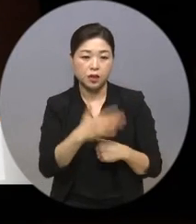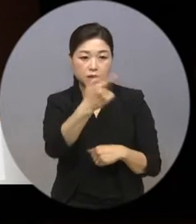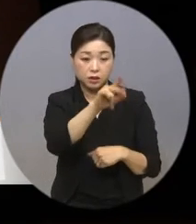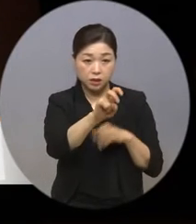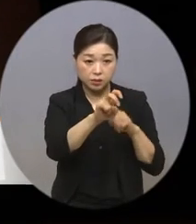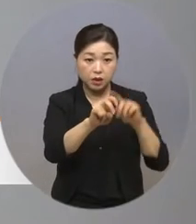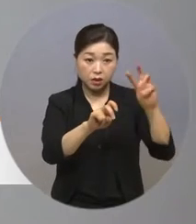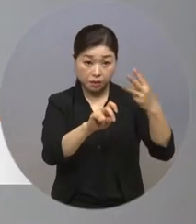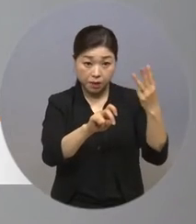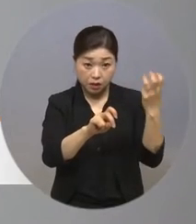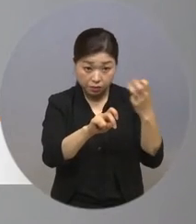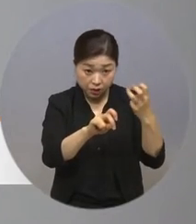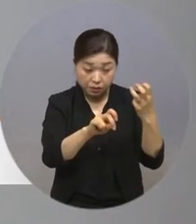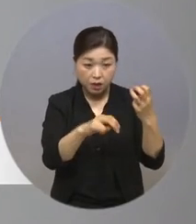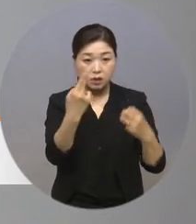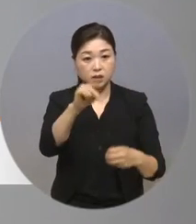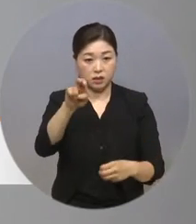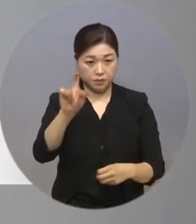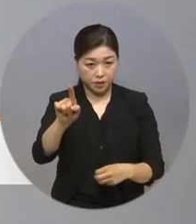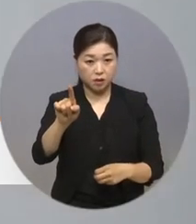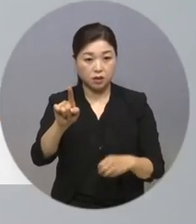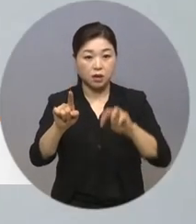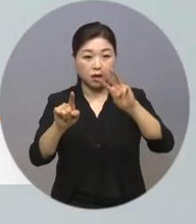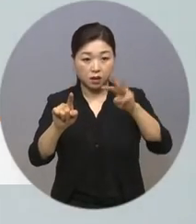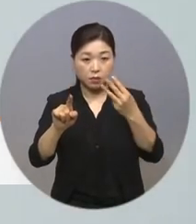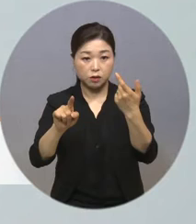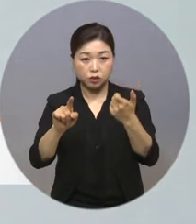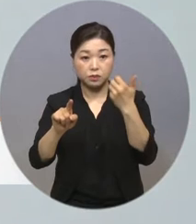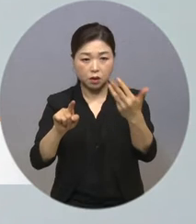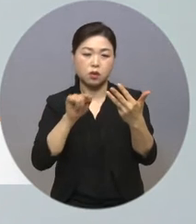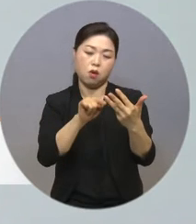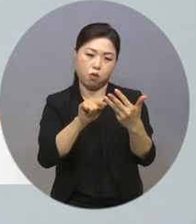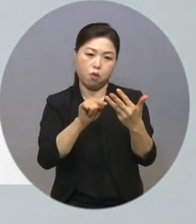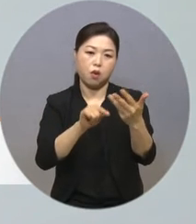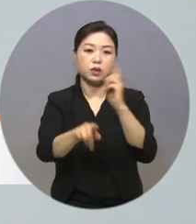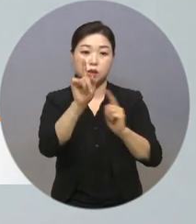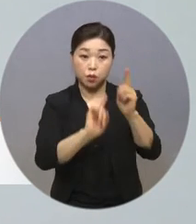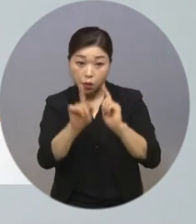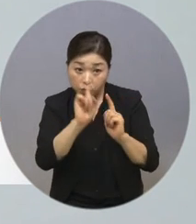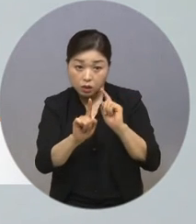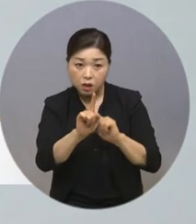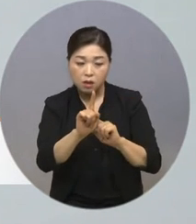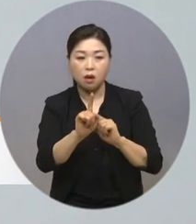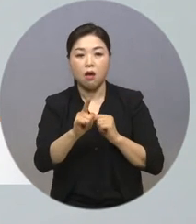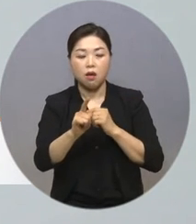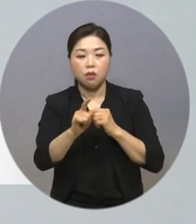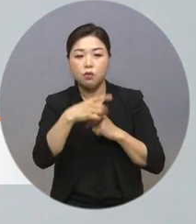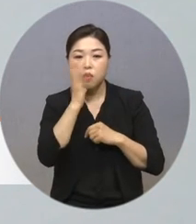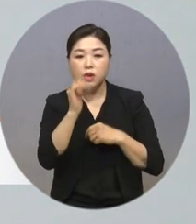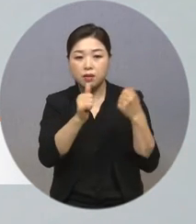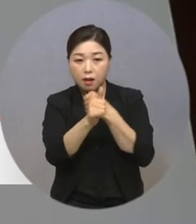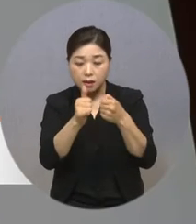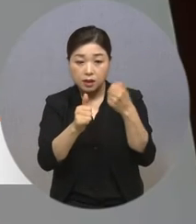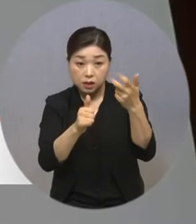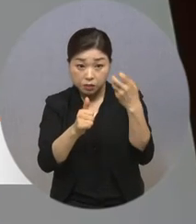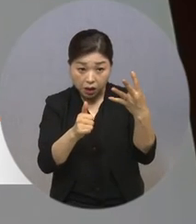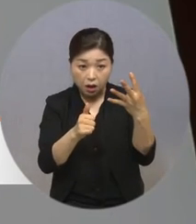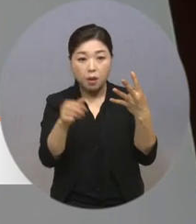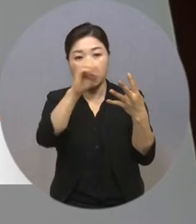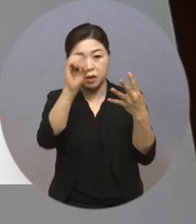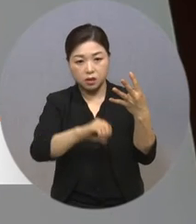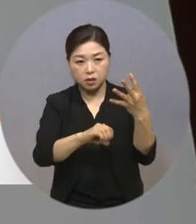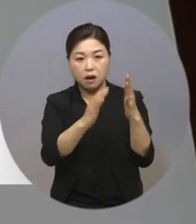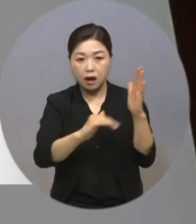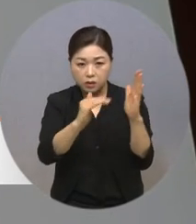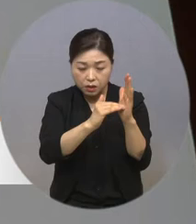2020년 330건, 2021년 368건으로 신고된 노인학대의 74%는 가정 내에서